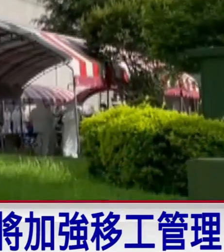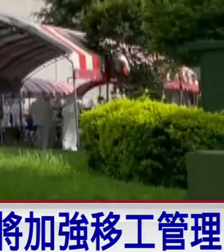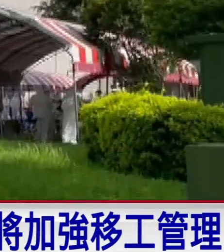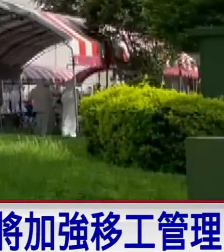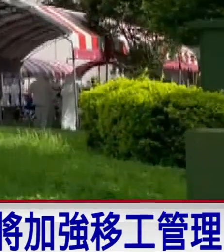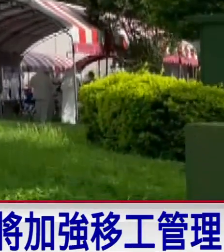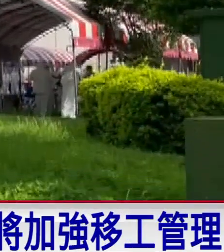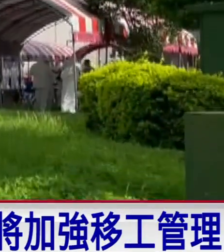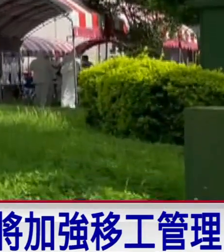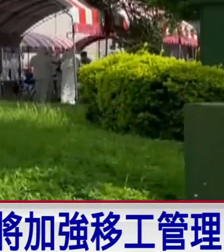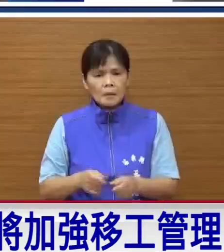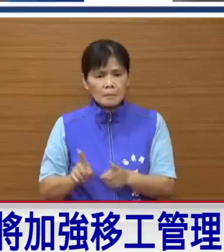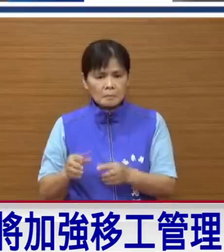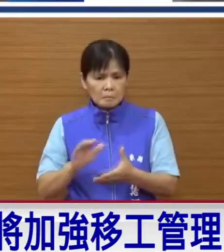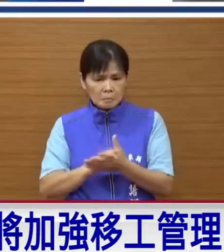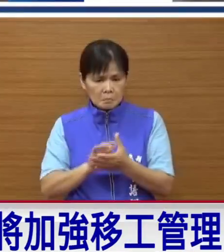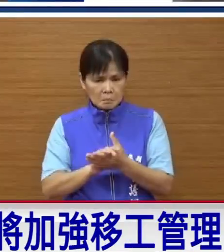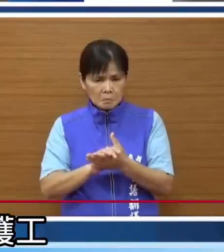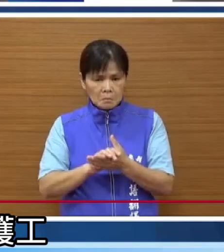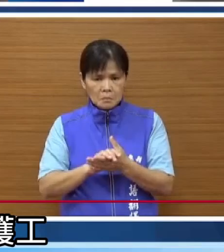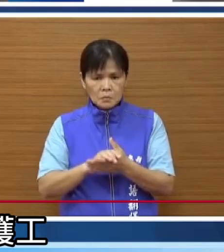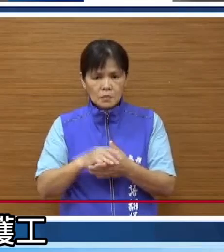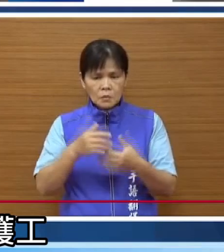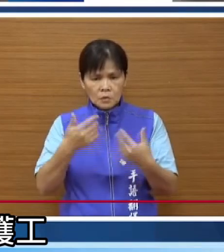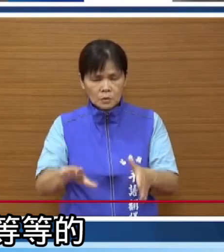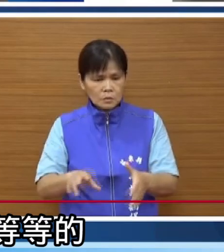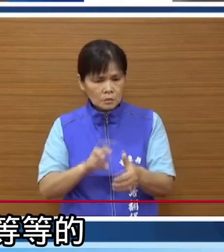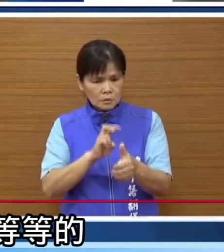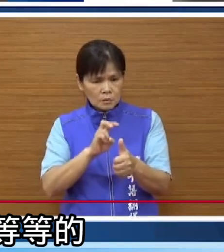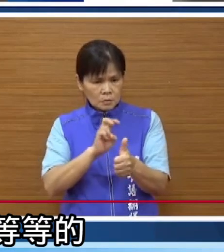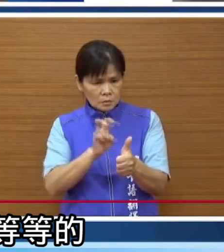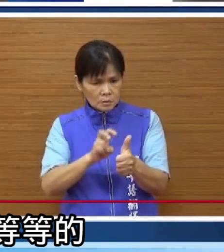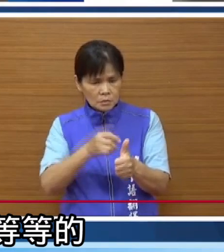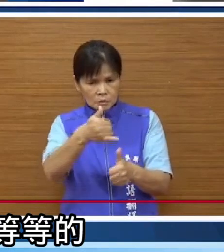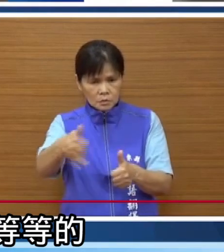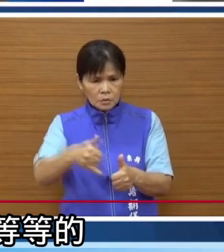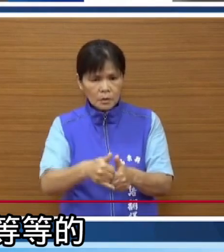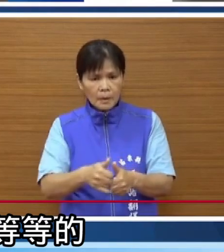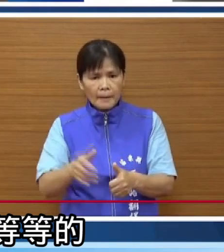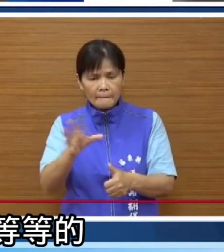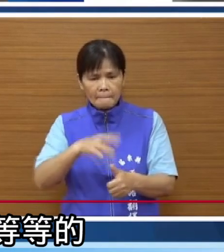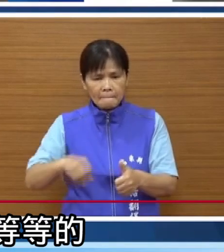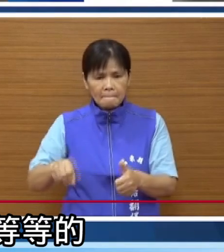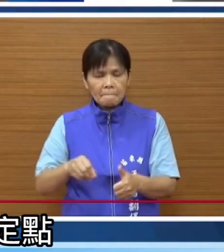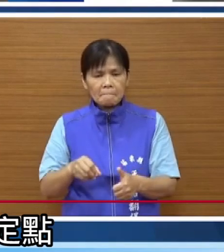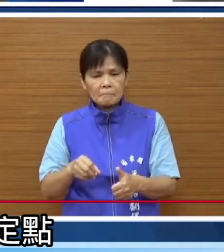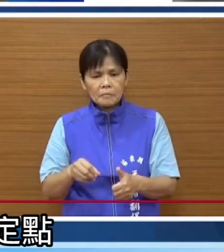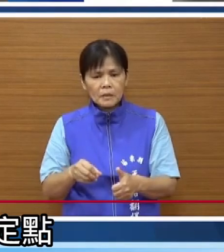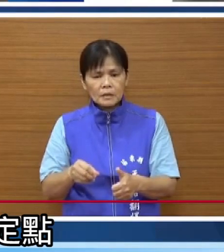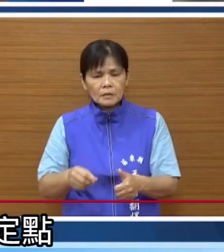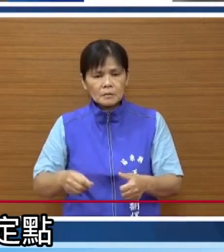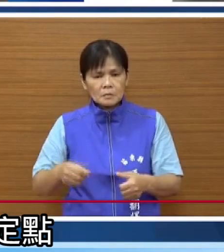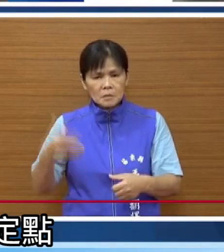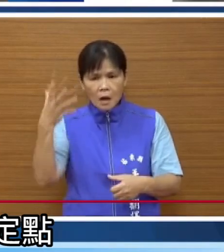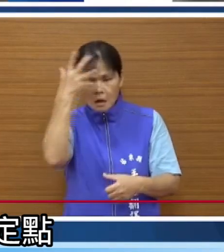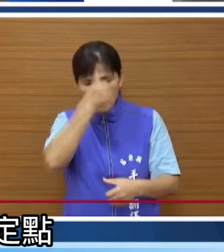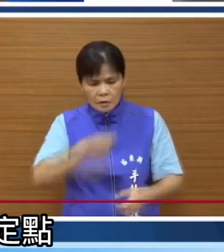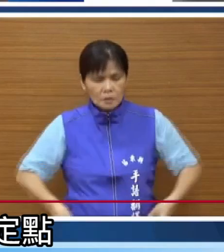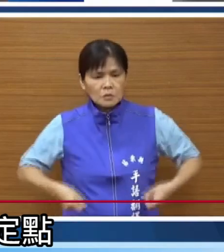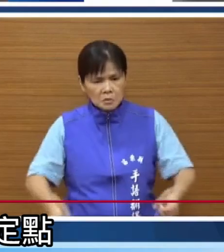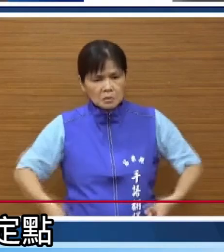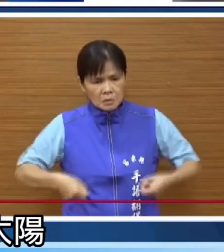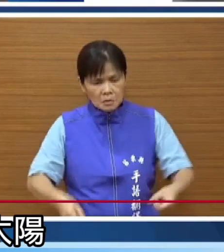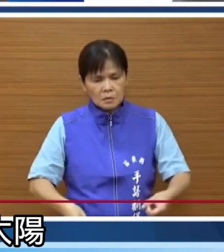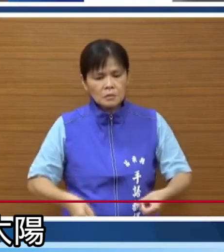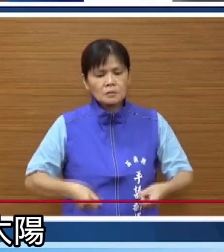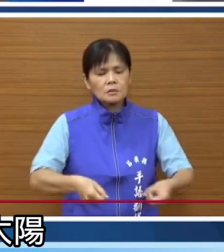申加强移工管理。 很多的看护工，把长辈、不良医生等等的轮椅推到一个定